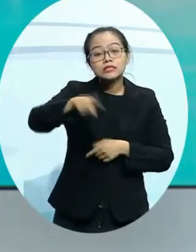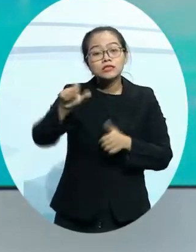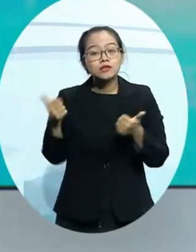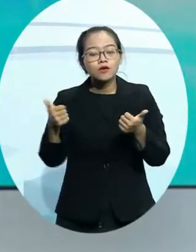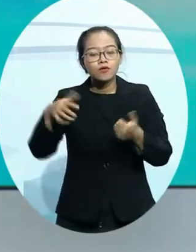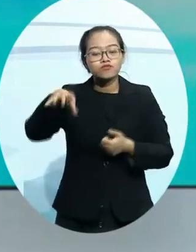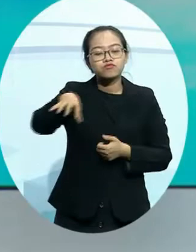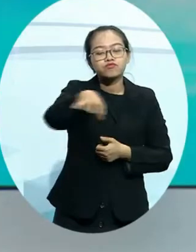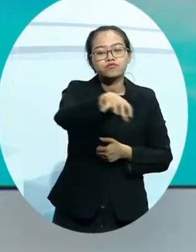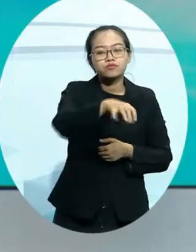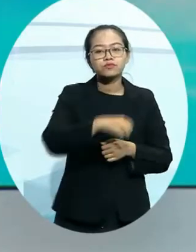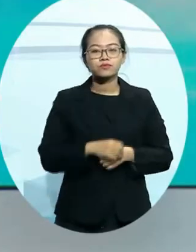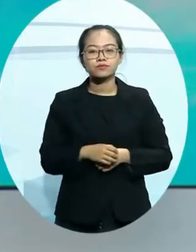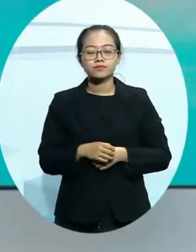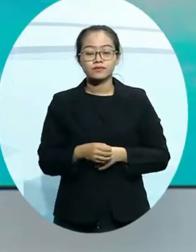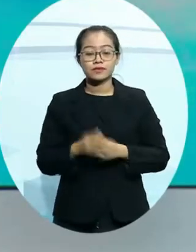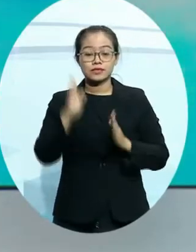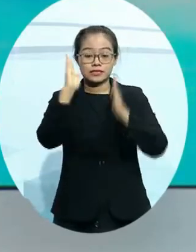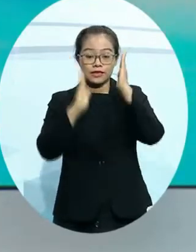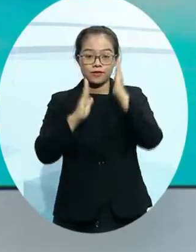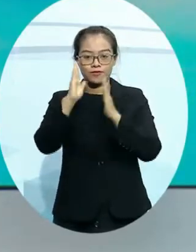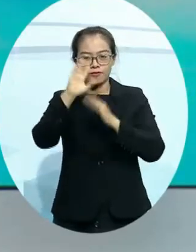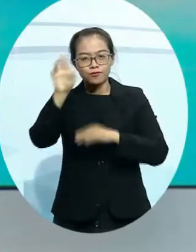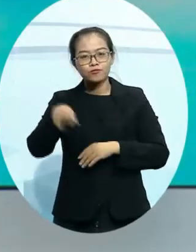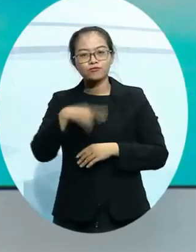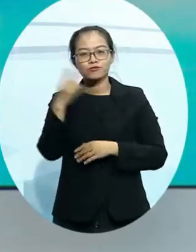đô thị bài bản và tiềm năng phát triển du lịch mạnh mẽ.